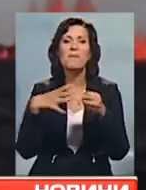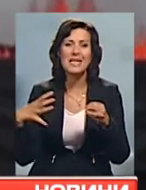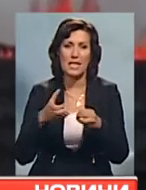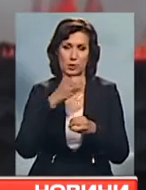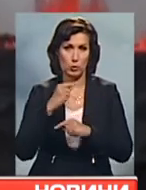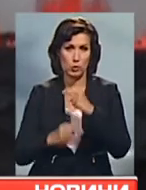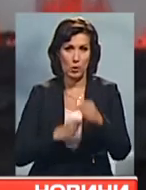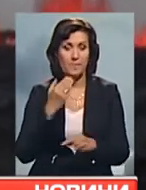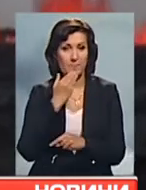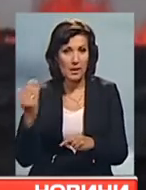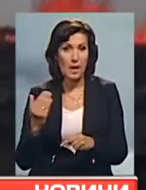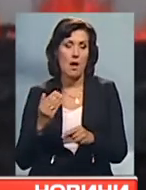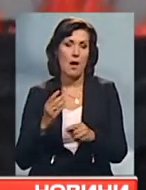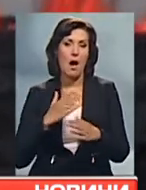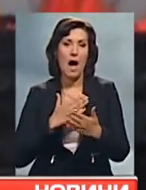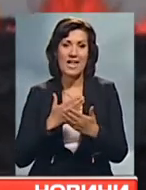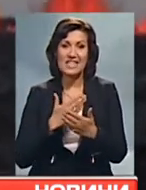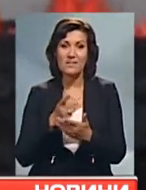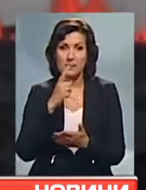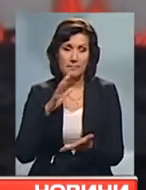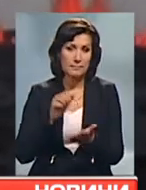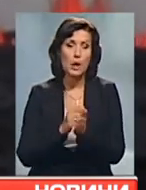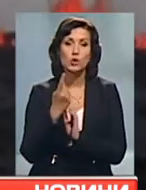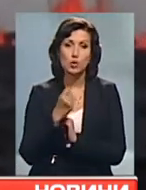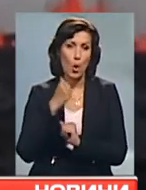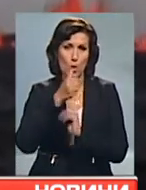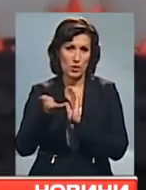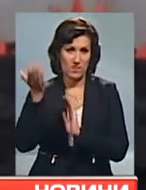столітті, а востаннє сейсмічну активність там фіксували 100 років тому.